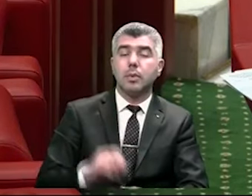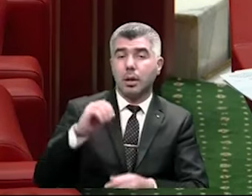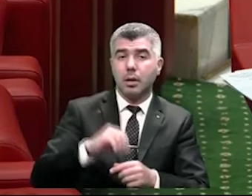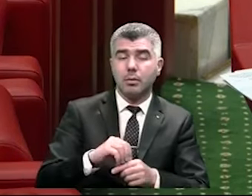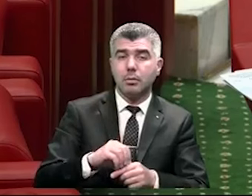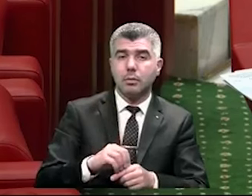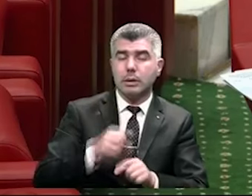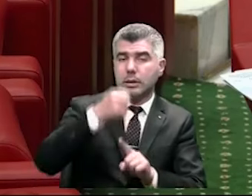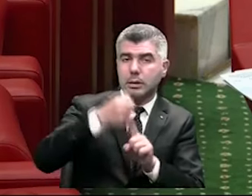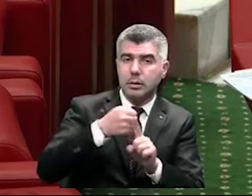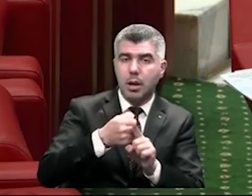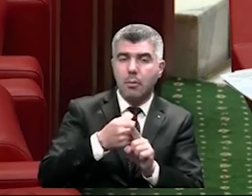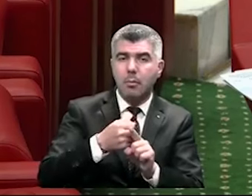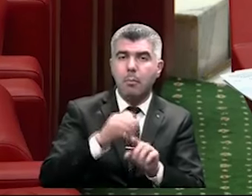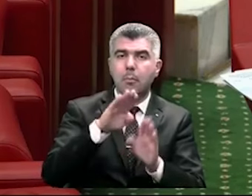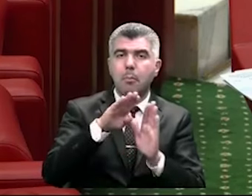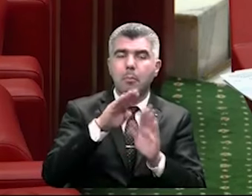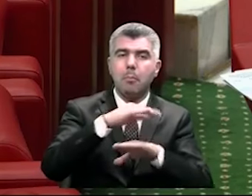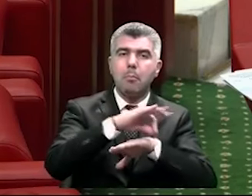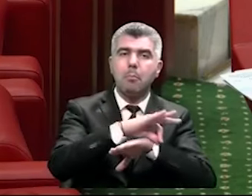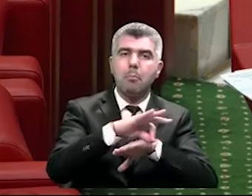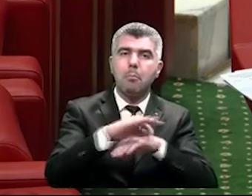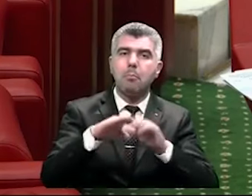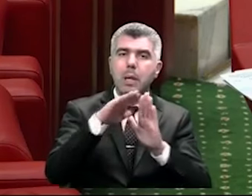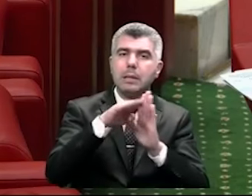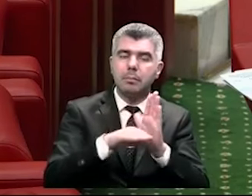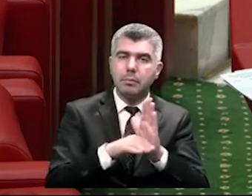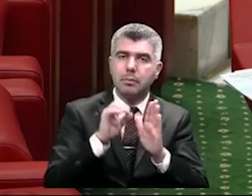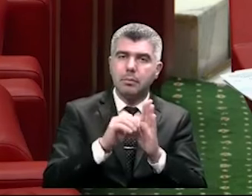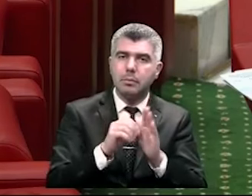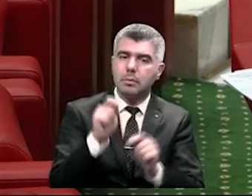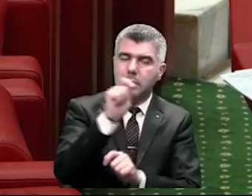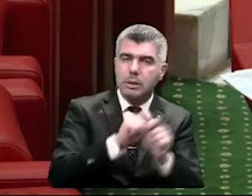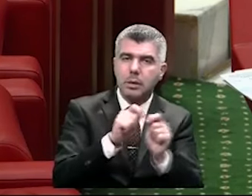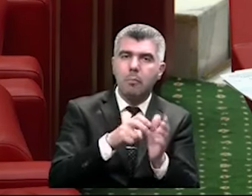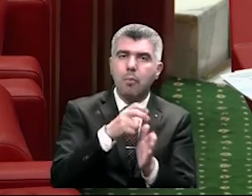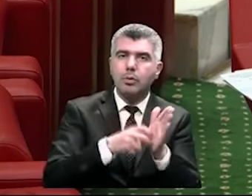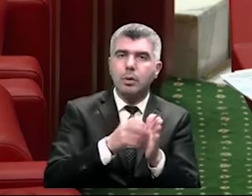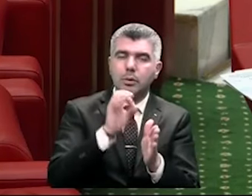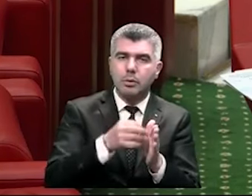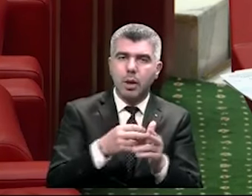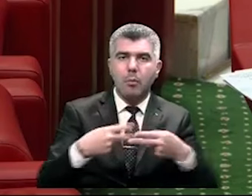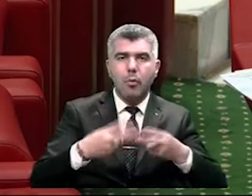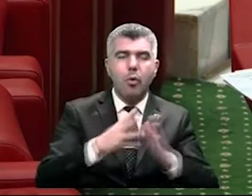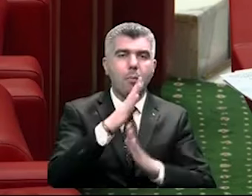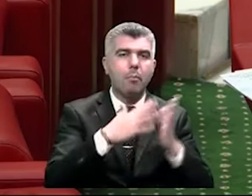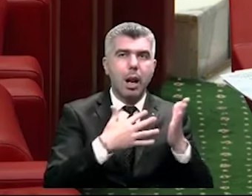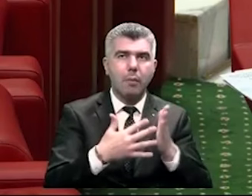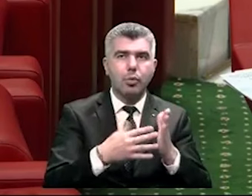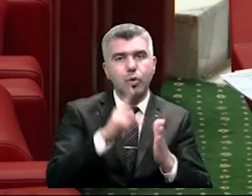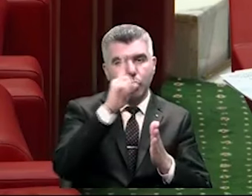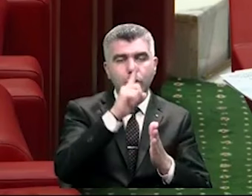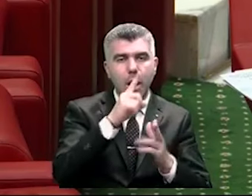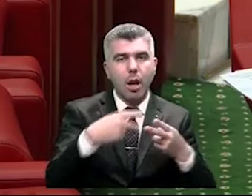بالدراسات التمهيديه تيبقى بالطبع كاينه اولويات في التنزيل ديال هذا البرنامج الطموح ونتمنا ان شاء الله نقدروا